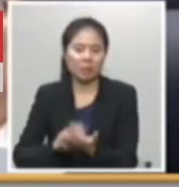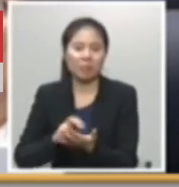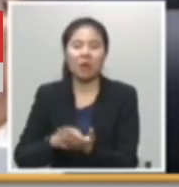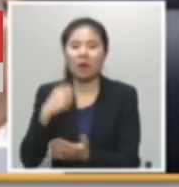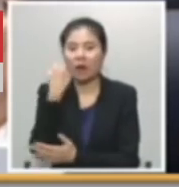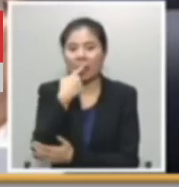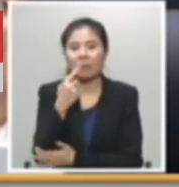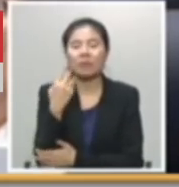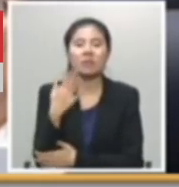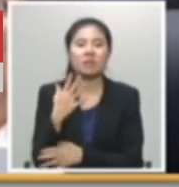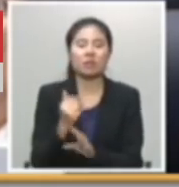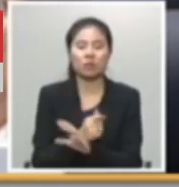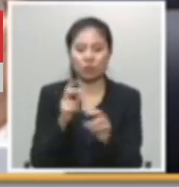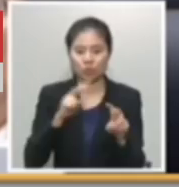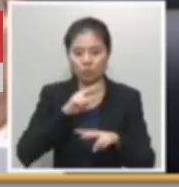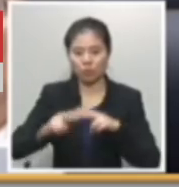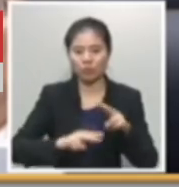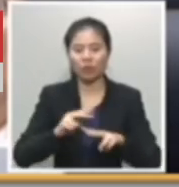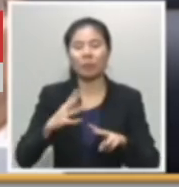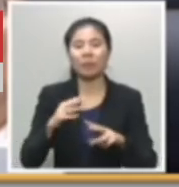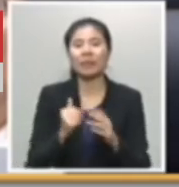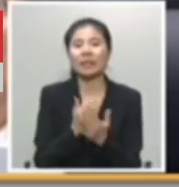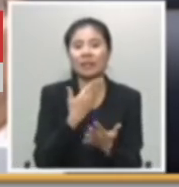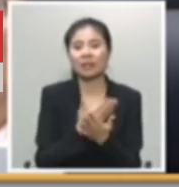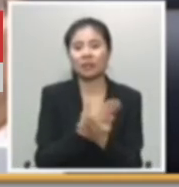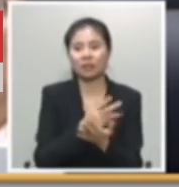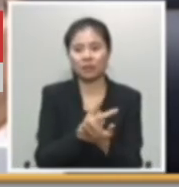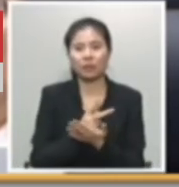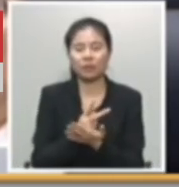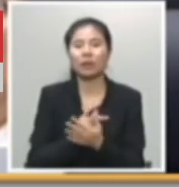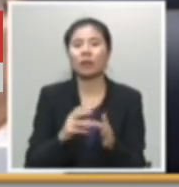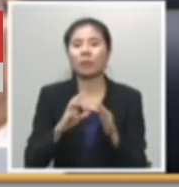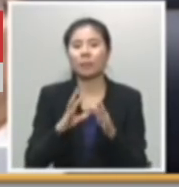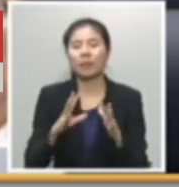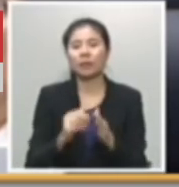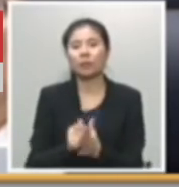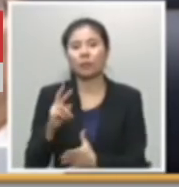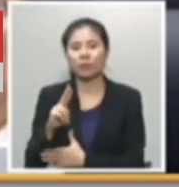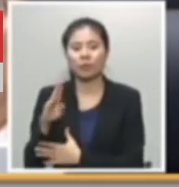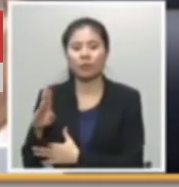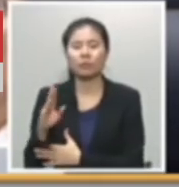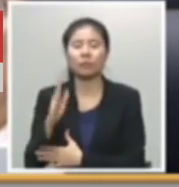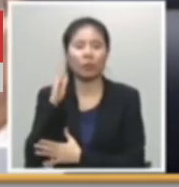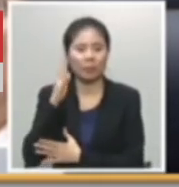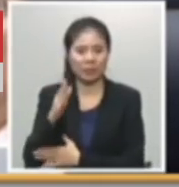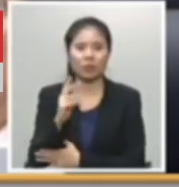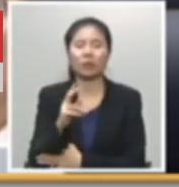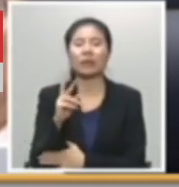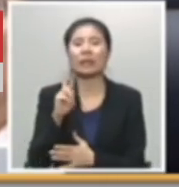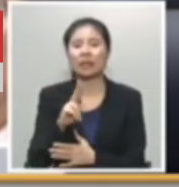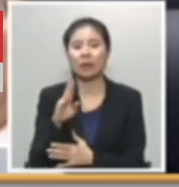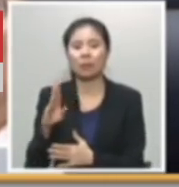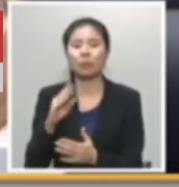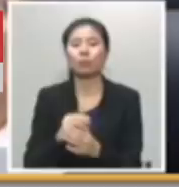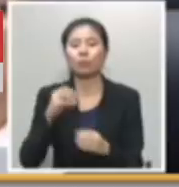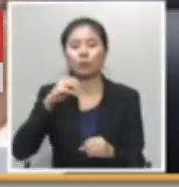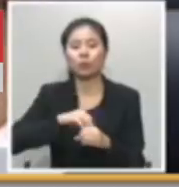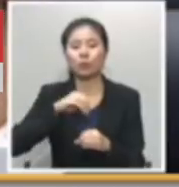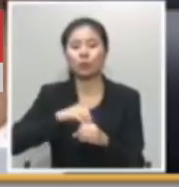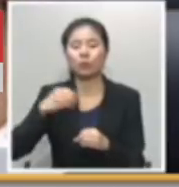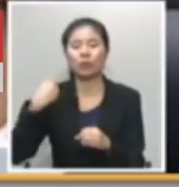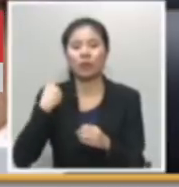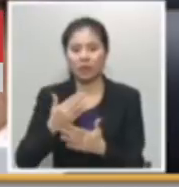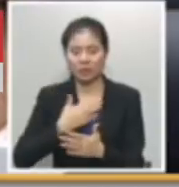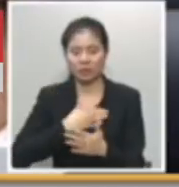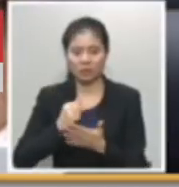ไม่มีการตรวจสอบนี่คือเงินกู้นะครับมันไม่ได้เข้าระบบต่อไปต้องให้เข้าระบบนะกราบเรียนท่านประธานนะช่วยทำให้เข้าระบบเถอะครับเราจะ